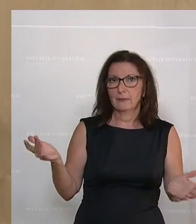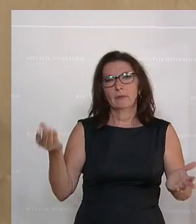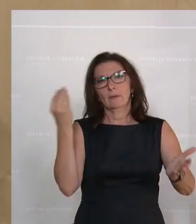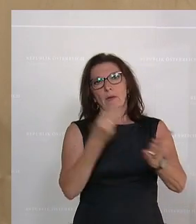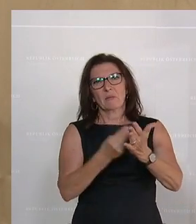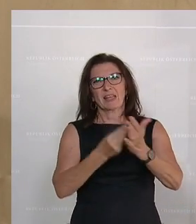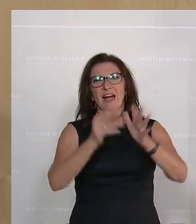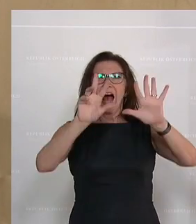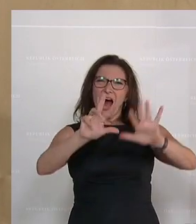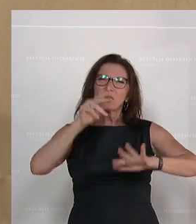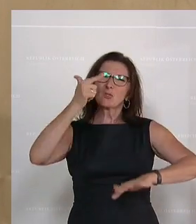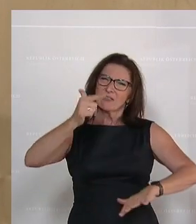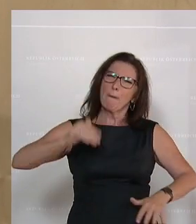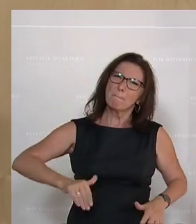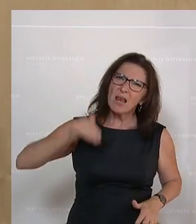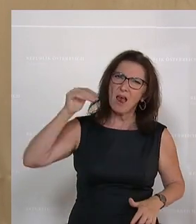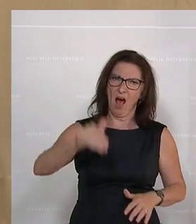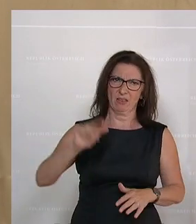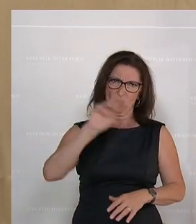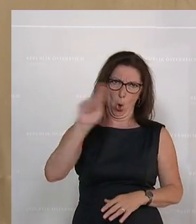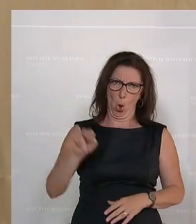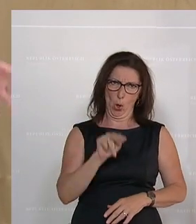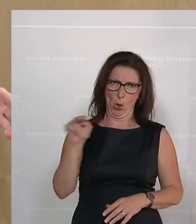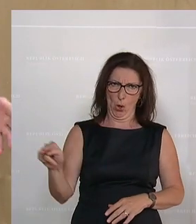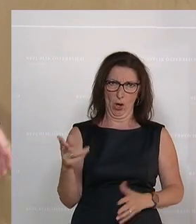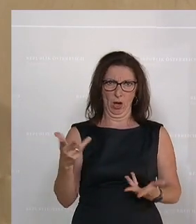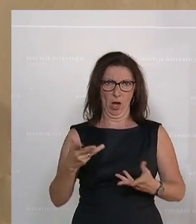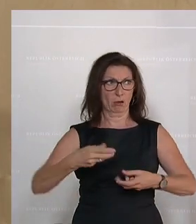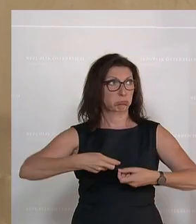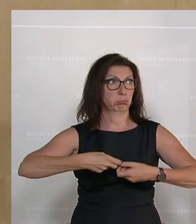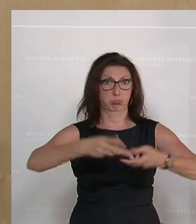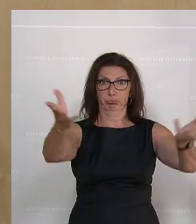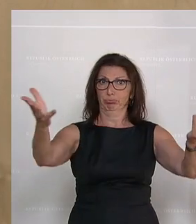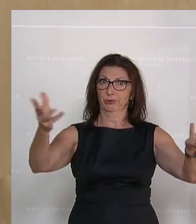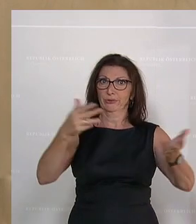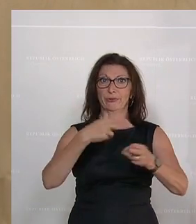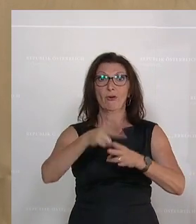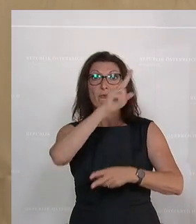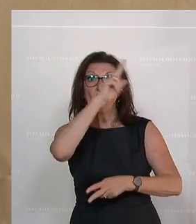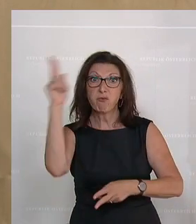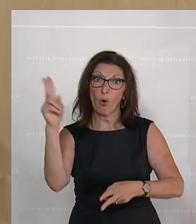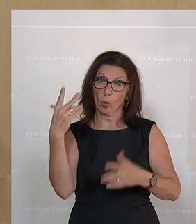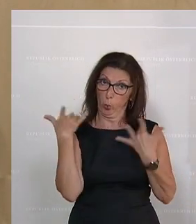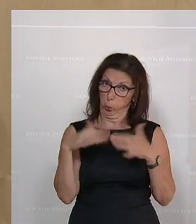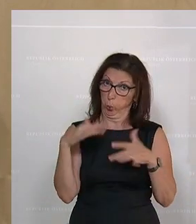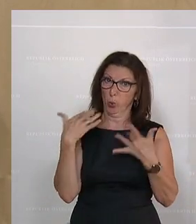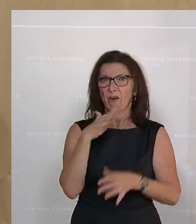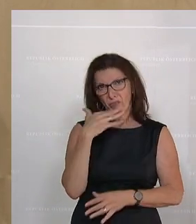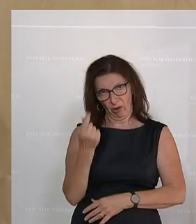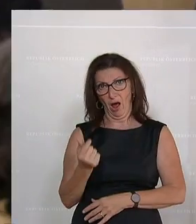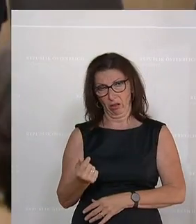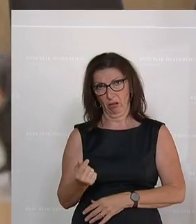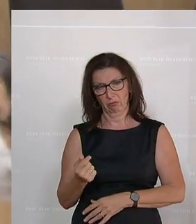28 milliarden euro in die bevölkerung zu bringen ist schon eine gewaltige summe bei allem respekt